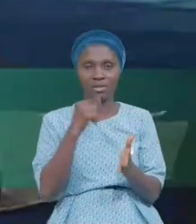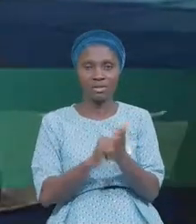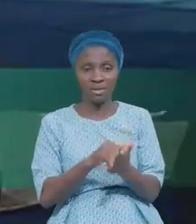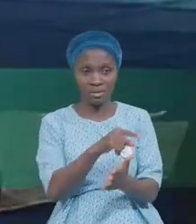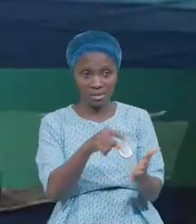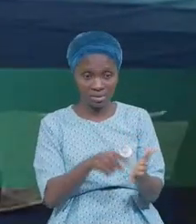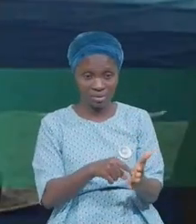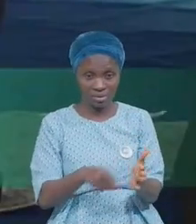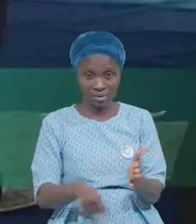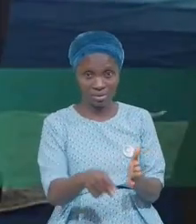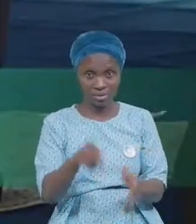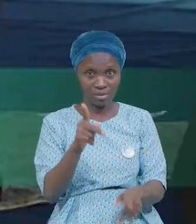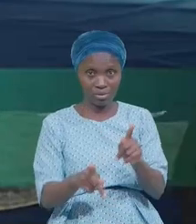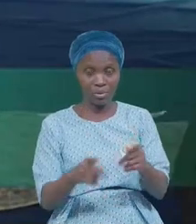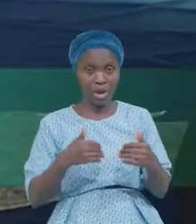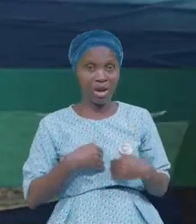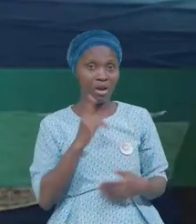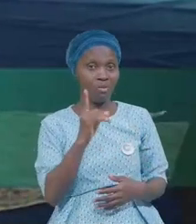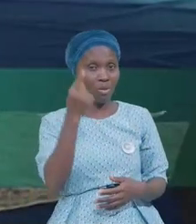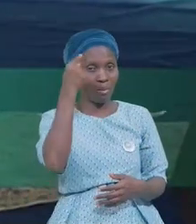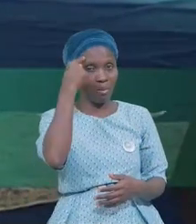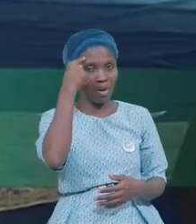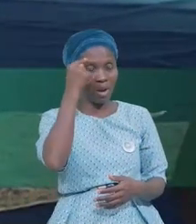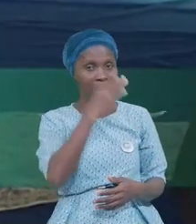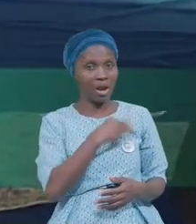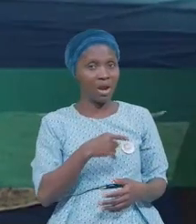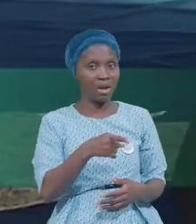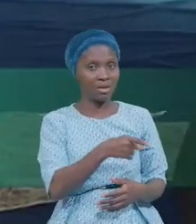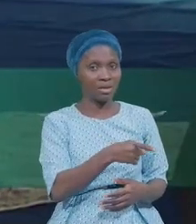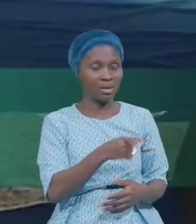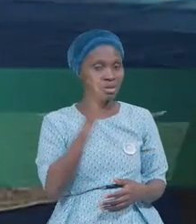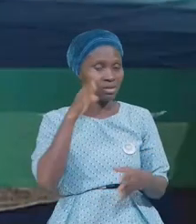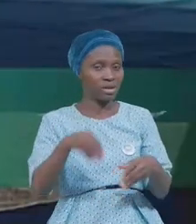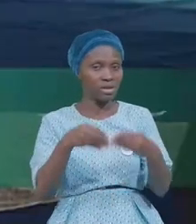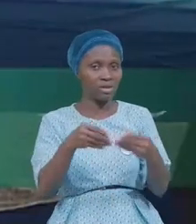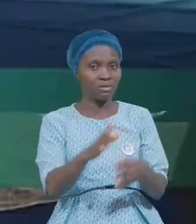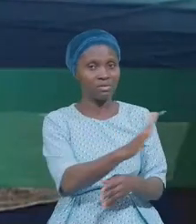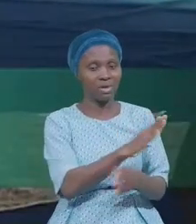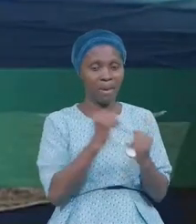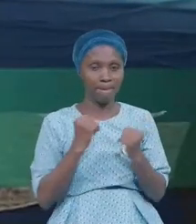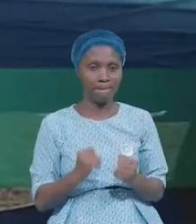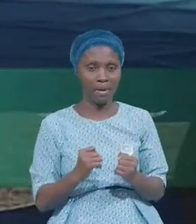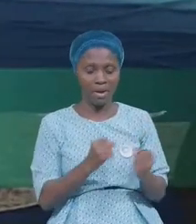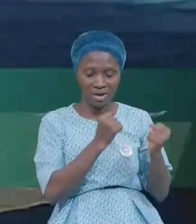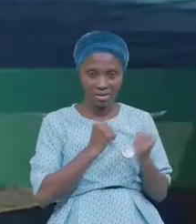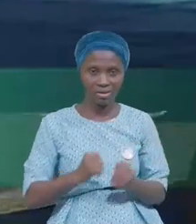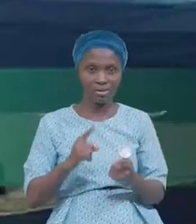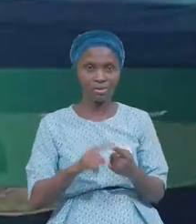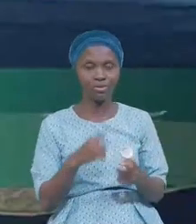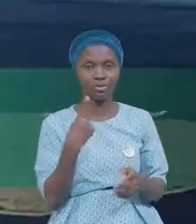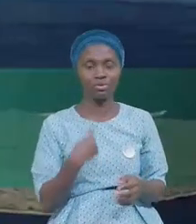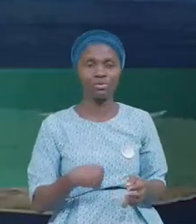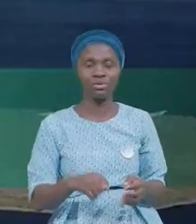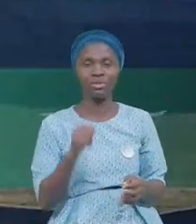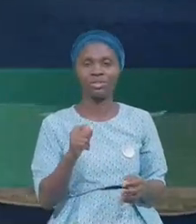dessein. Et ils donnent leur puissance et leur autorité à la bête. Ce